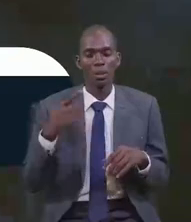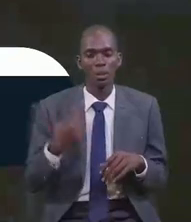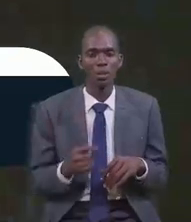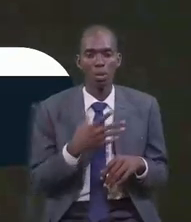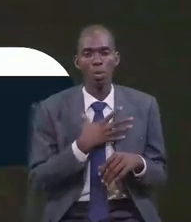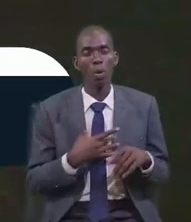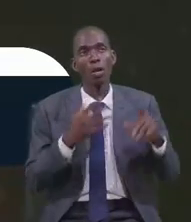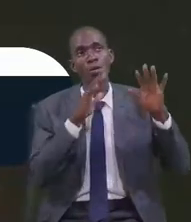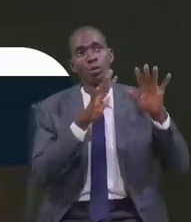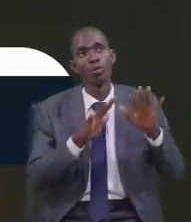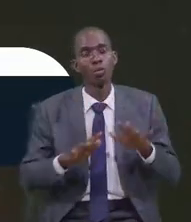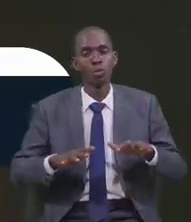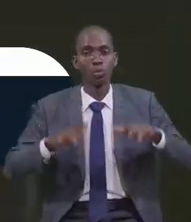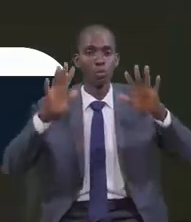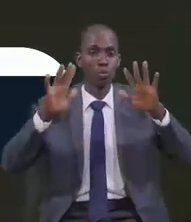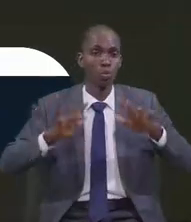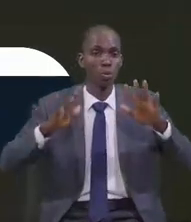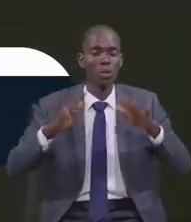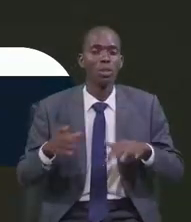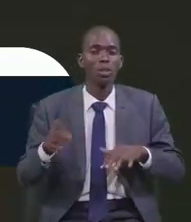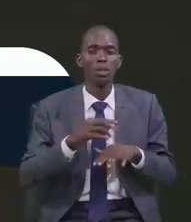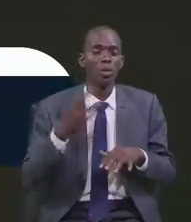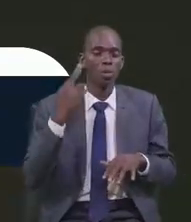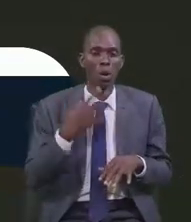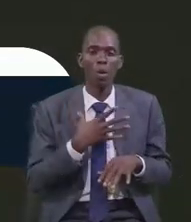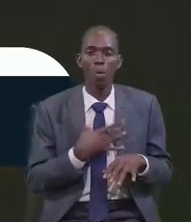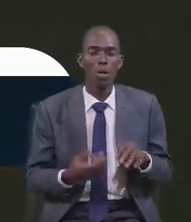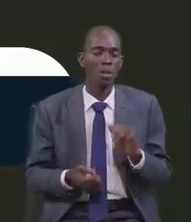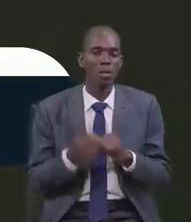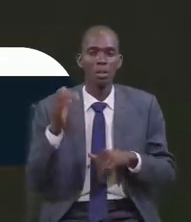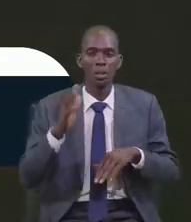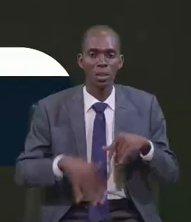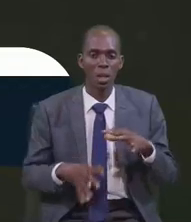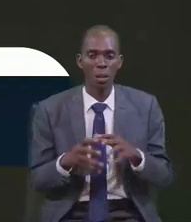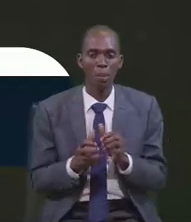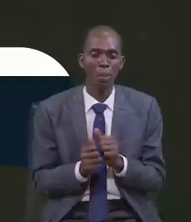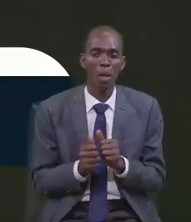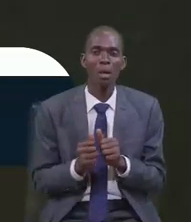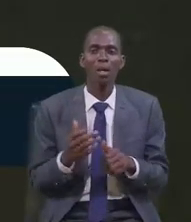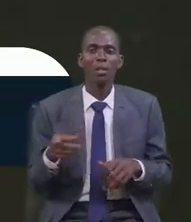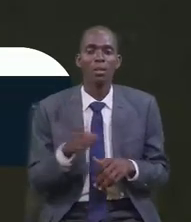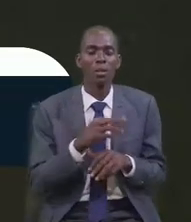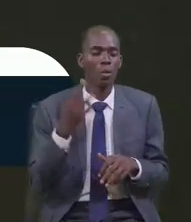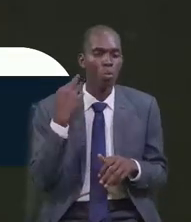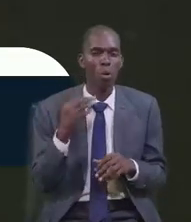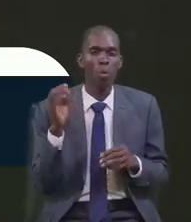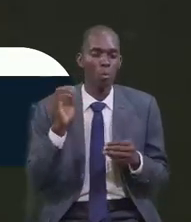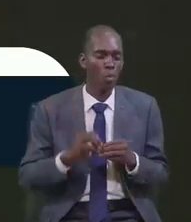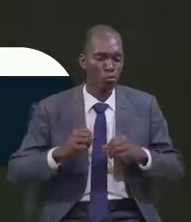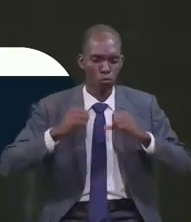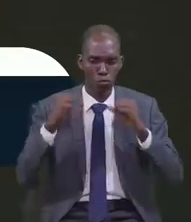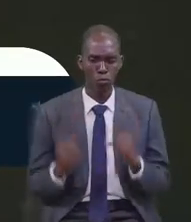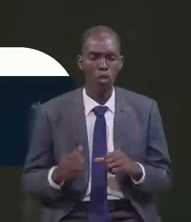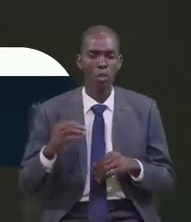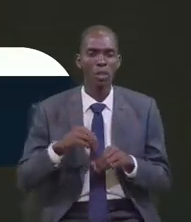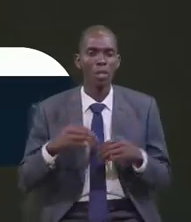Et Lamentations 4, 7. Ces princes étaient plus éclatants que la neige, plus blancs que le lait. Ils avaient le teint